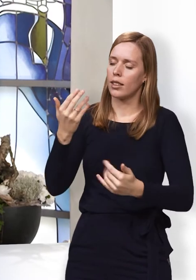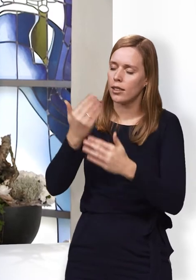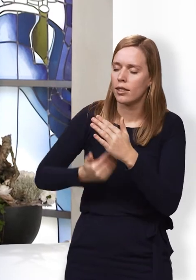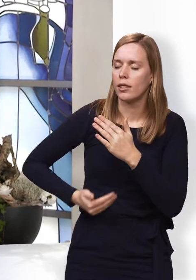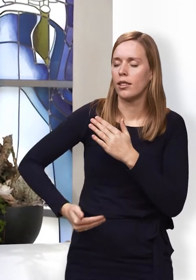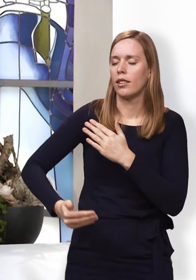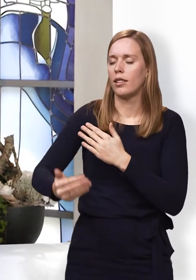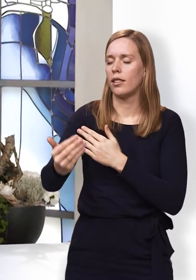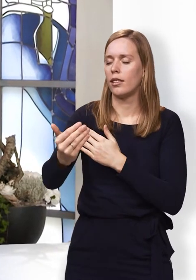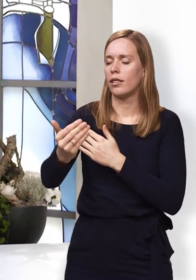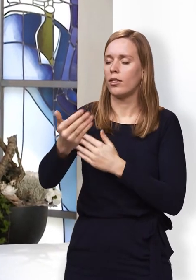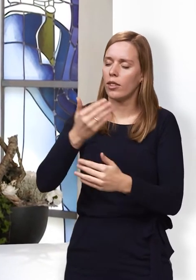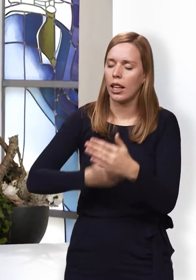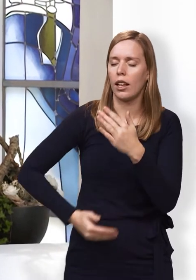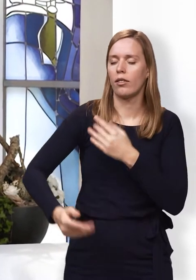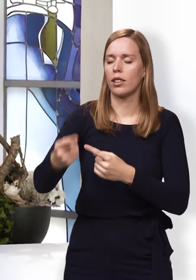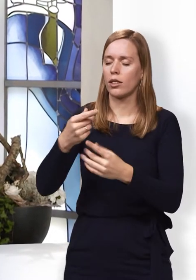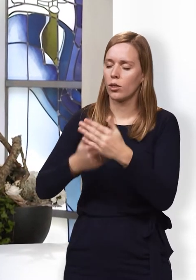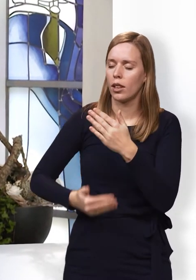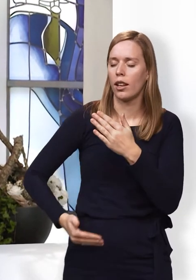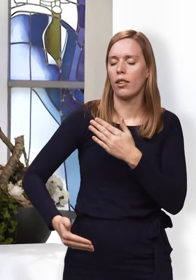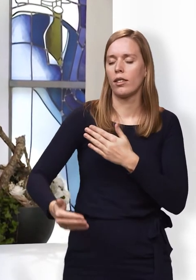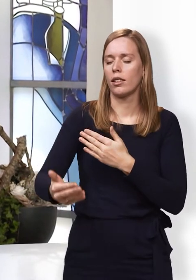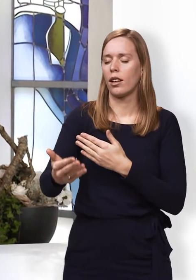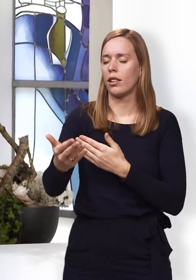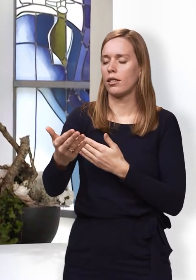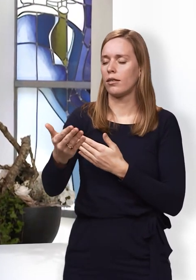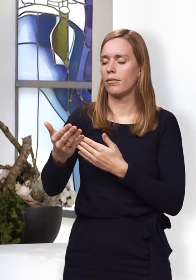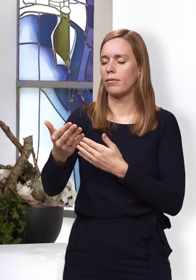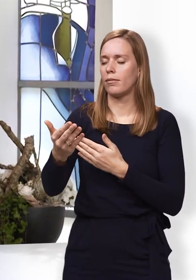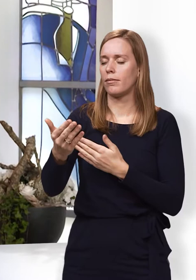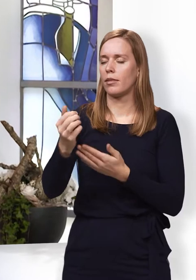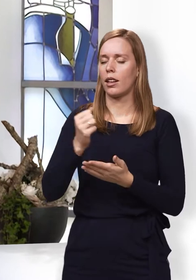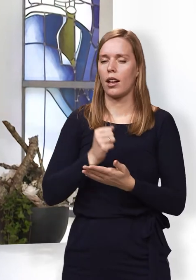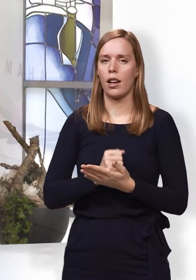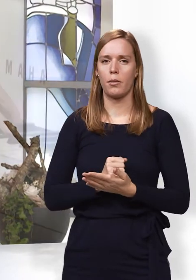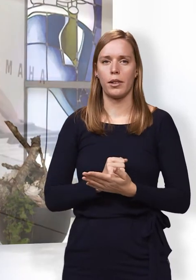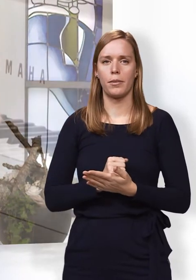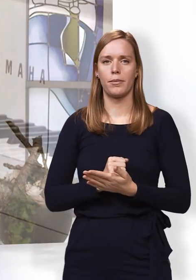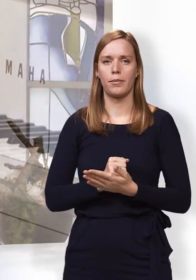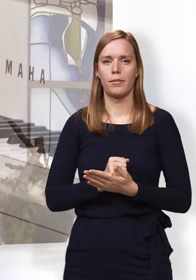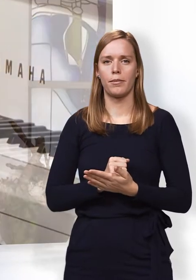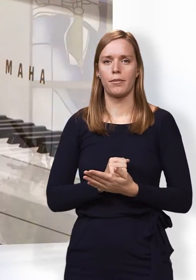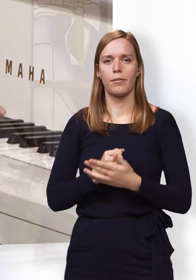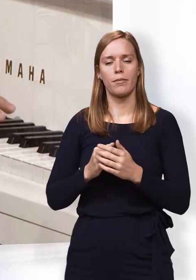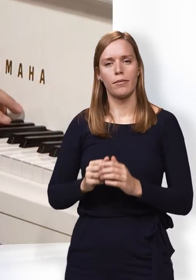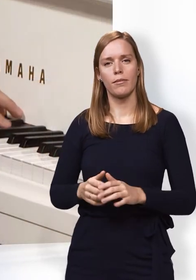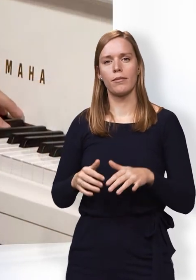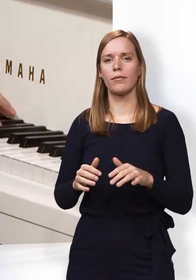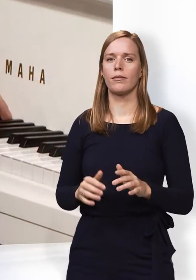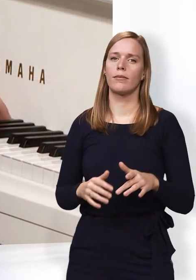alle Zeit und von Ewigkeit zu Ewigkeit. Amen.